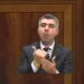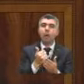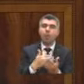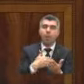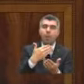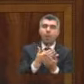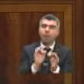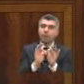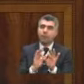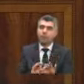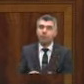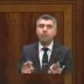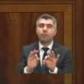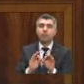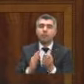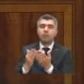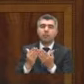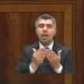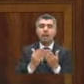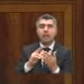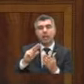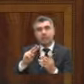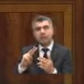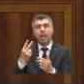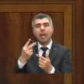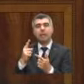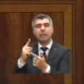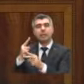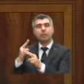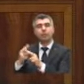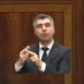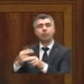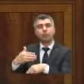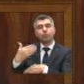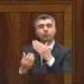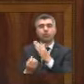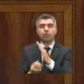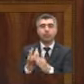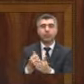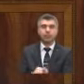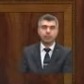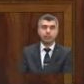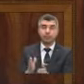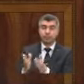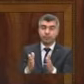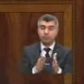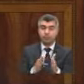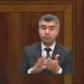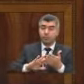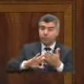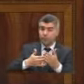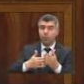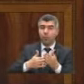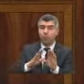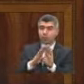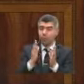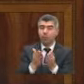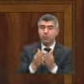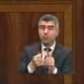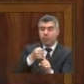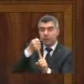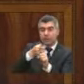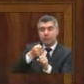في إطار مدرسة الفرصة الثانية الجيل الجديد. ورغم هذه المجهودات المهمة والتي